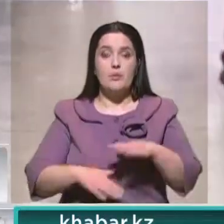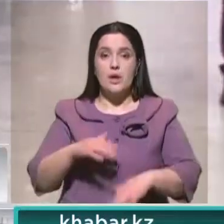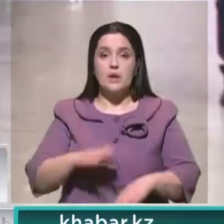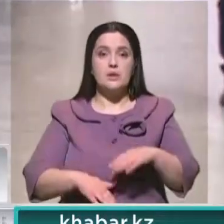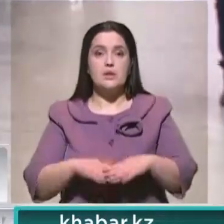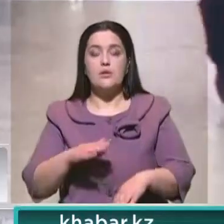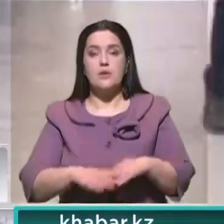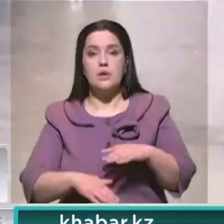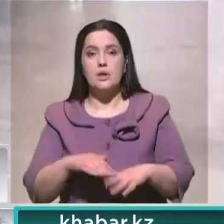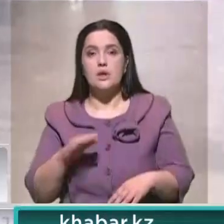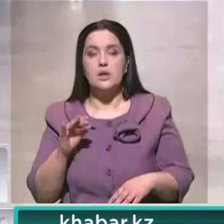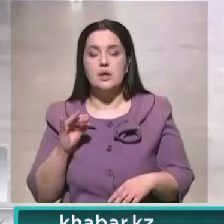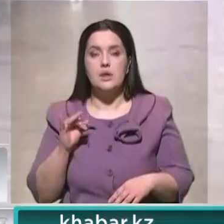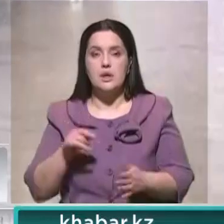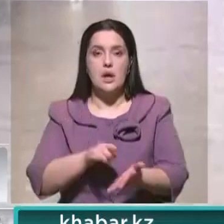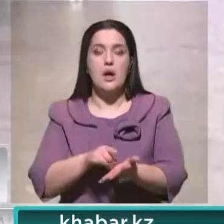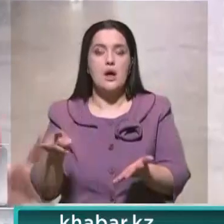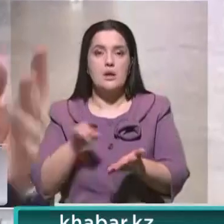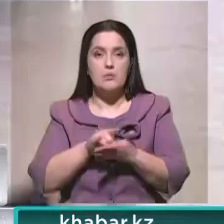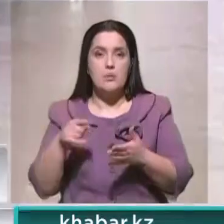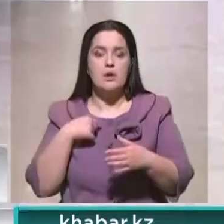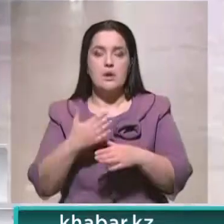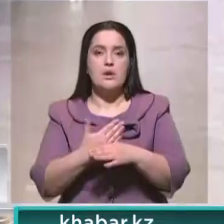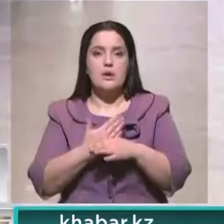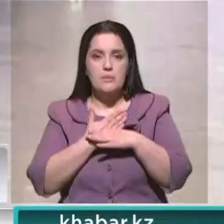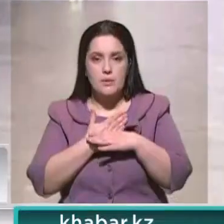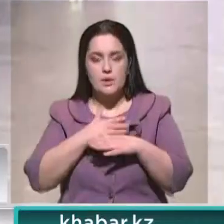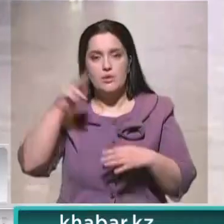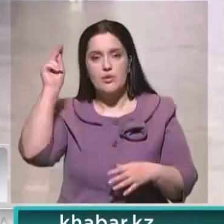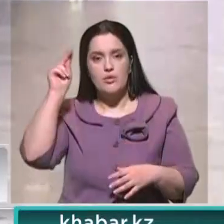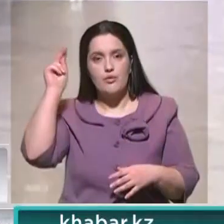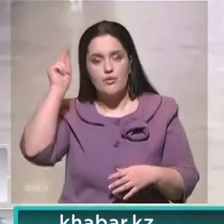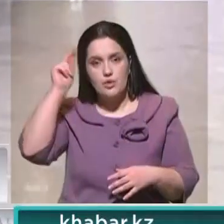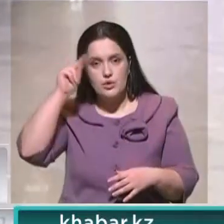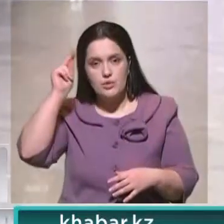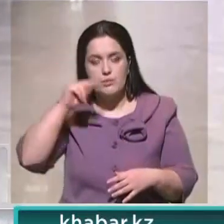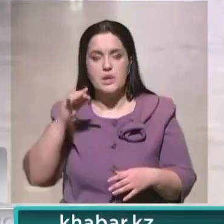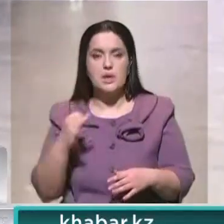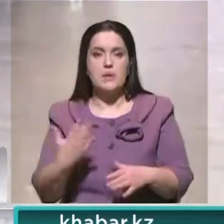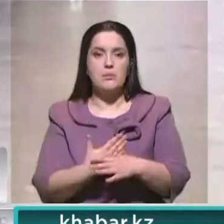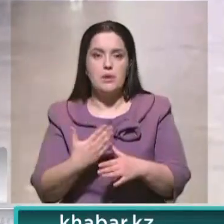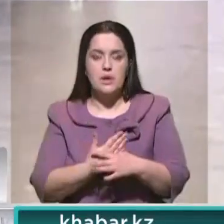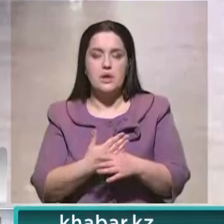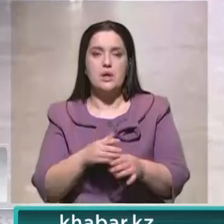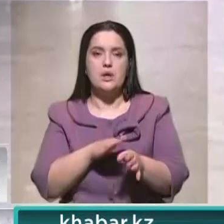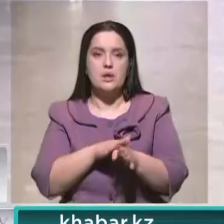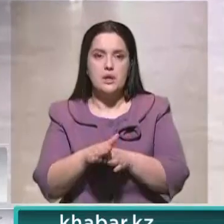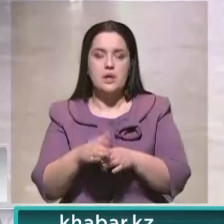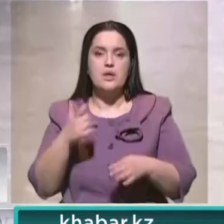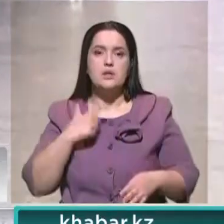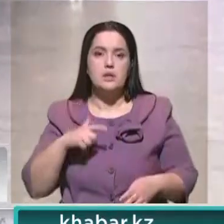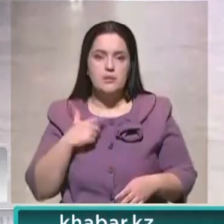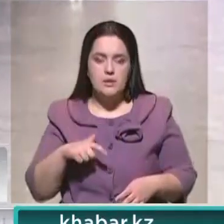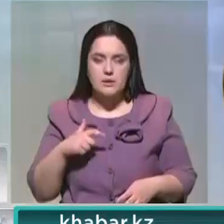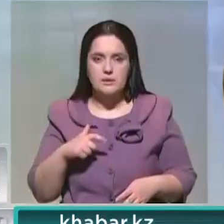и помимо этого аэропорт нам помогает не только в учебе, но и помогает нам реализовать себя и в